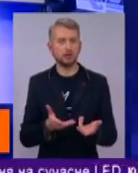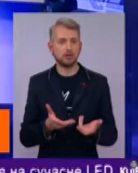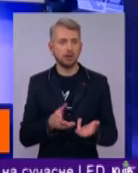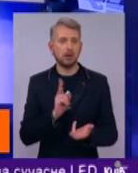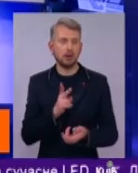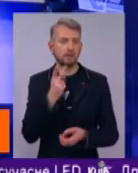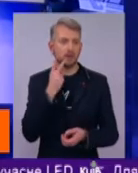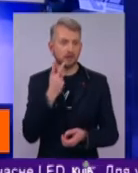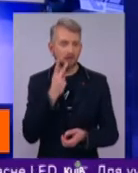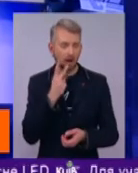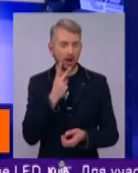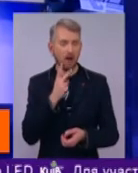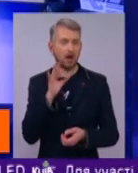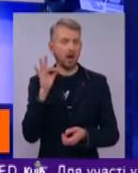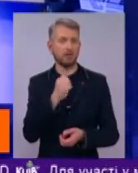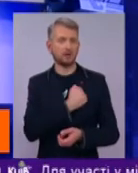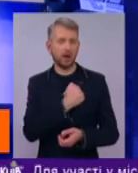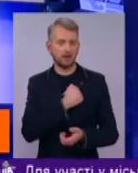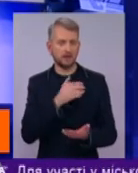как всегда, афганцы стоят на защите